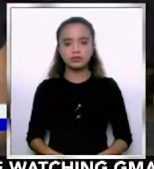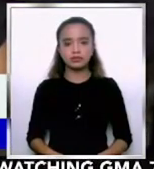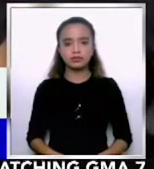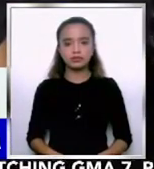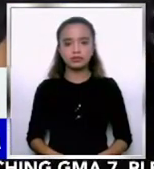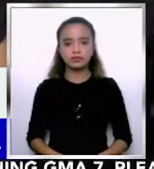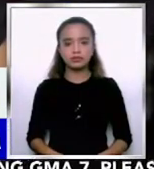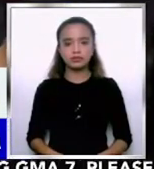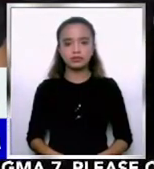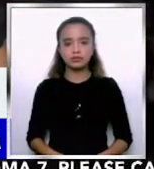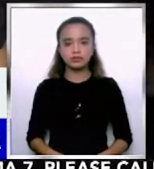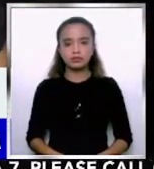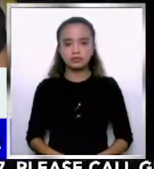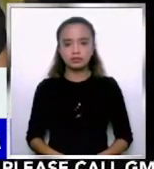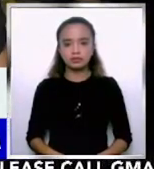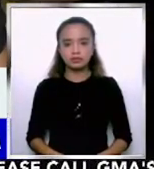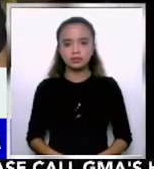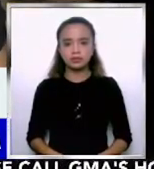Jesse?